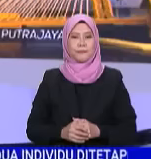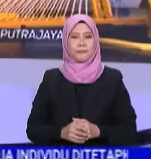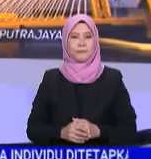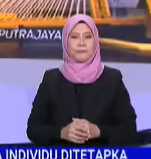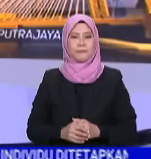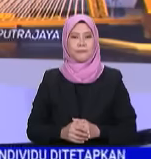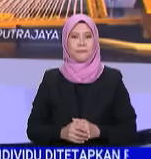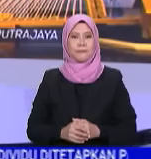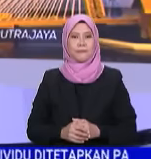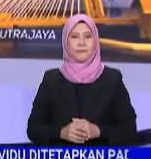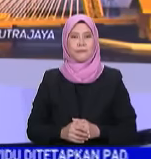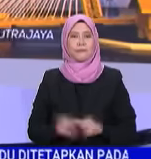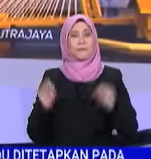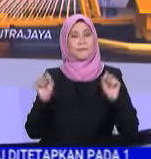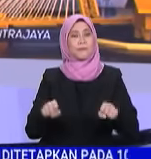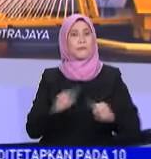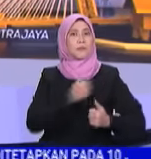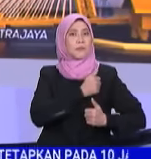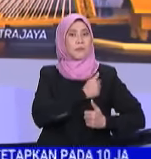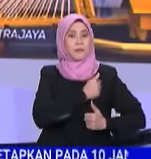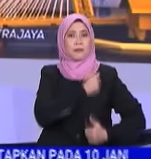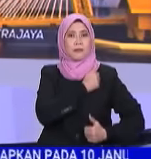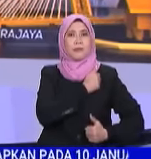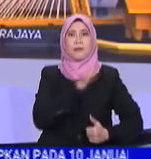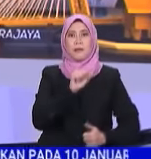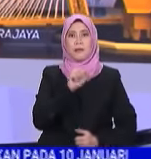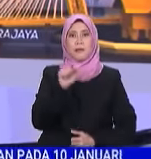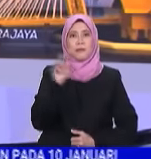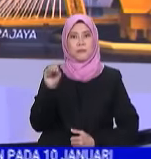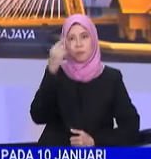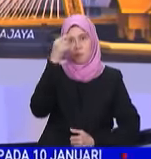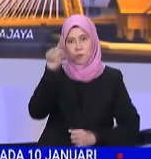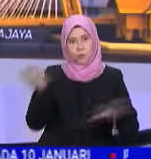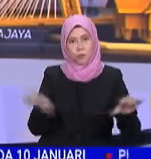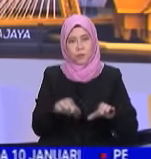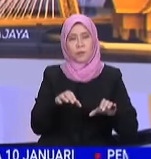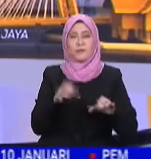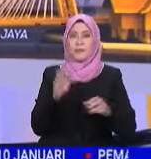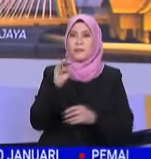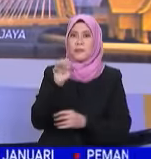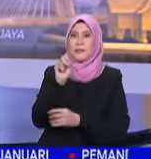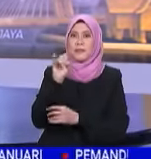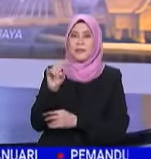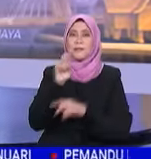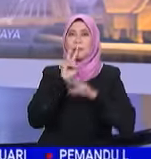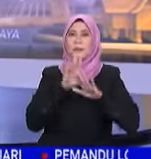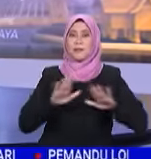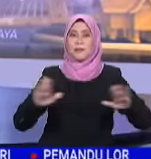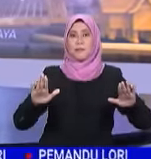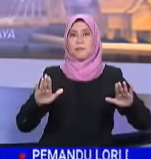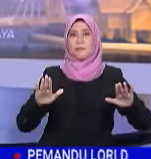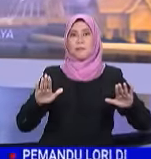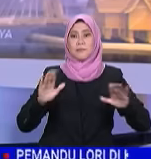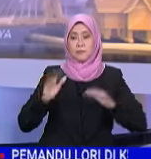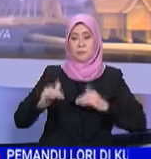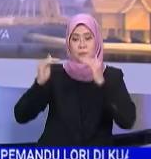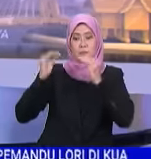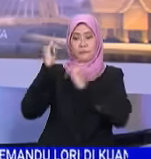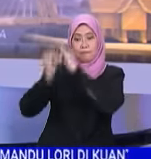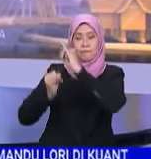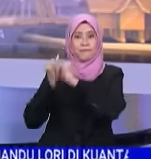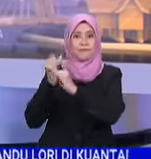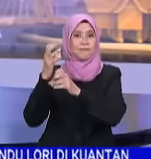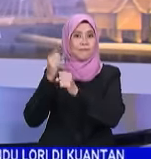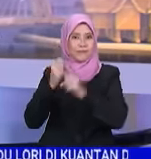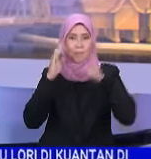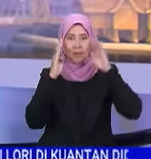2025 kemampuan angkatan tentera Malaysia ATM dalam melaksana misi pengaman di peringkat antarabangsa mendapat per